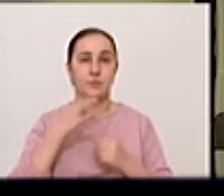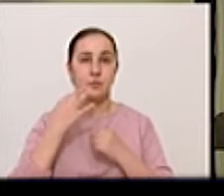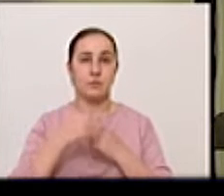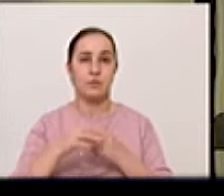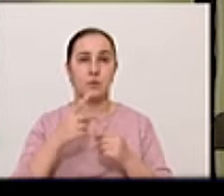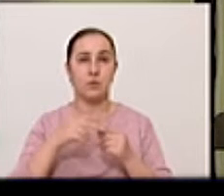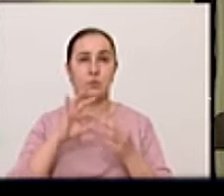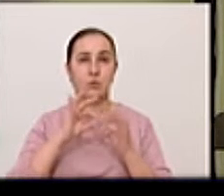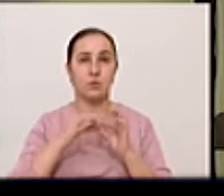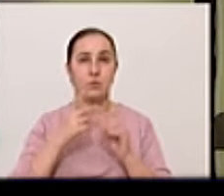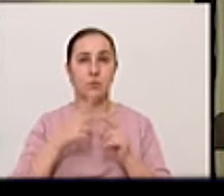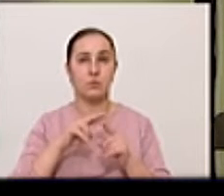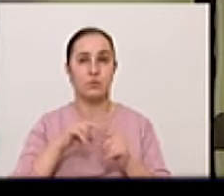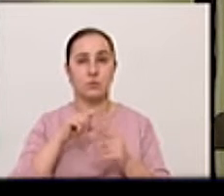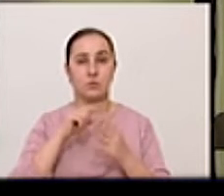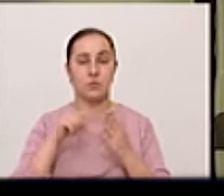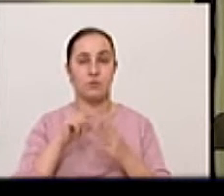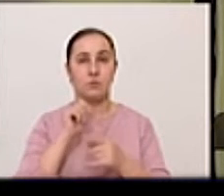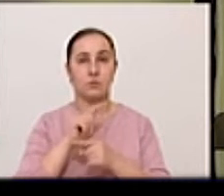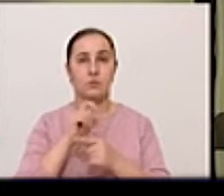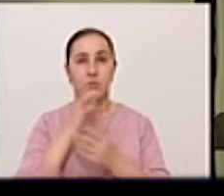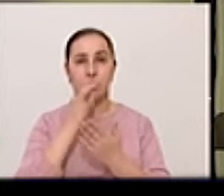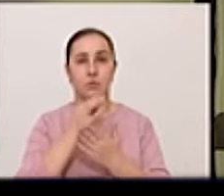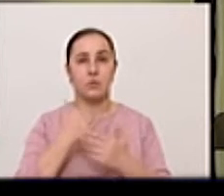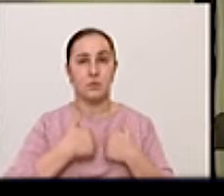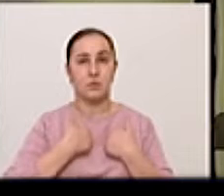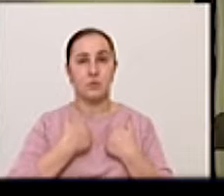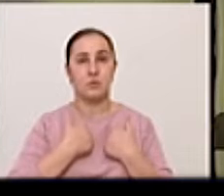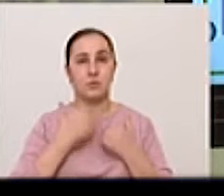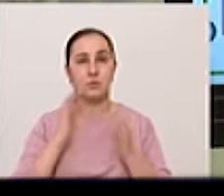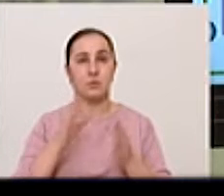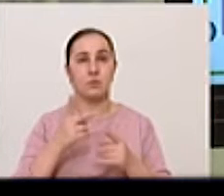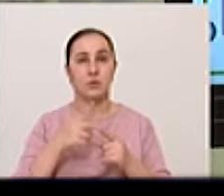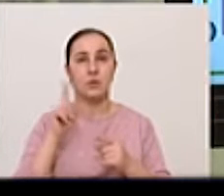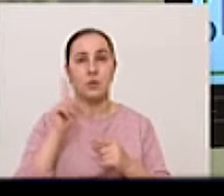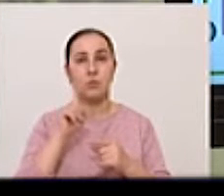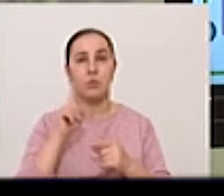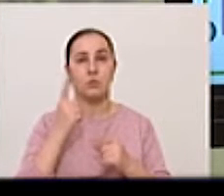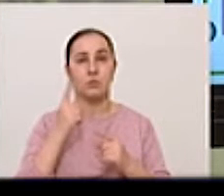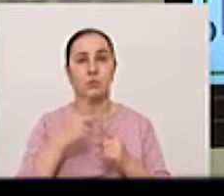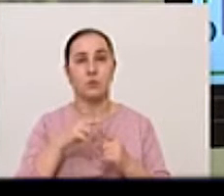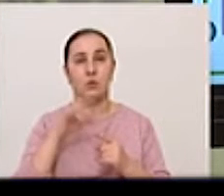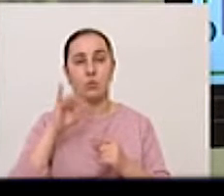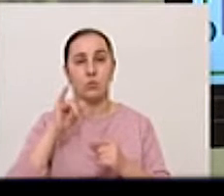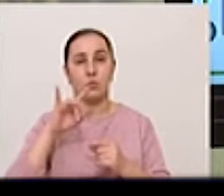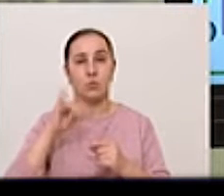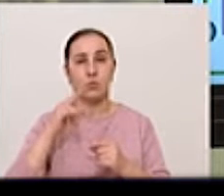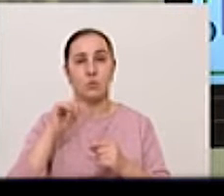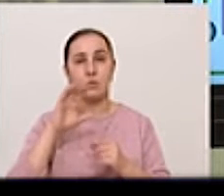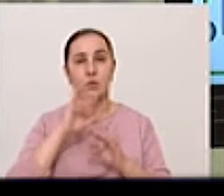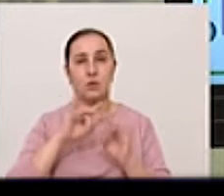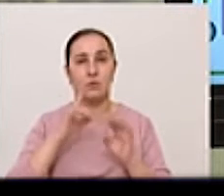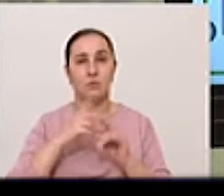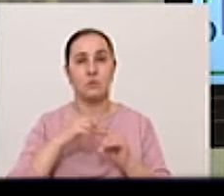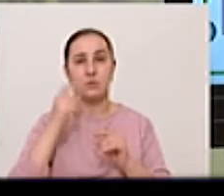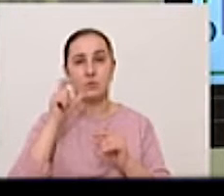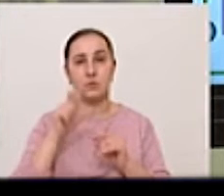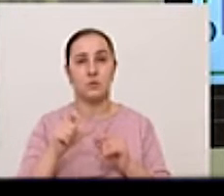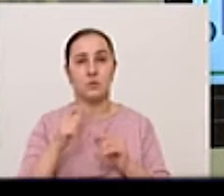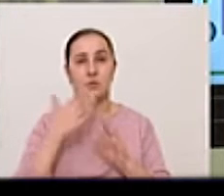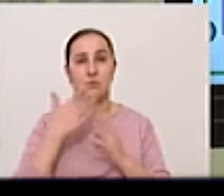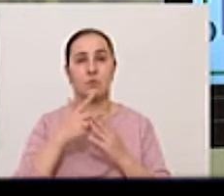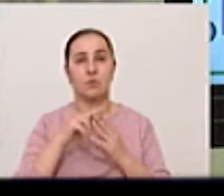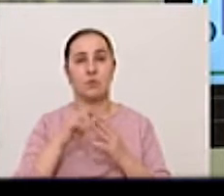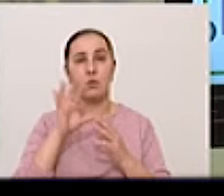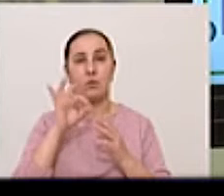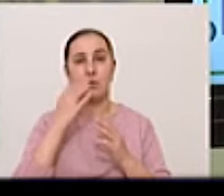oxirida mustahkamlash uchun savol va topshiriqlarga javob berishga harakat qiling. Nima uchun urg'u talaffuzi kishi saviyasining